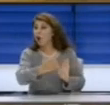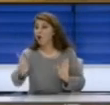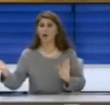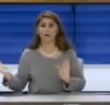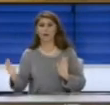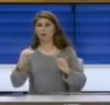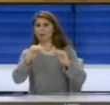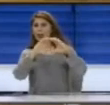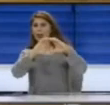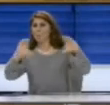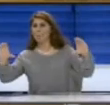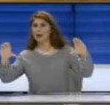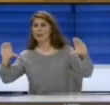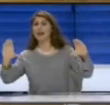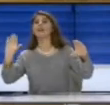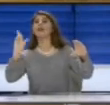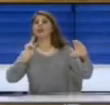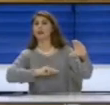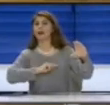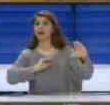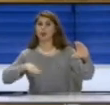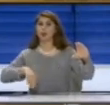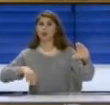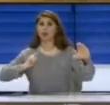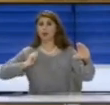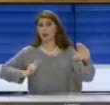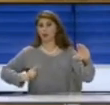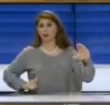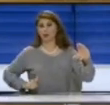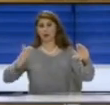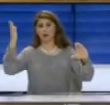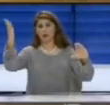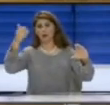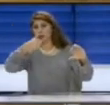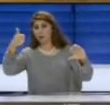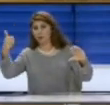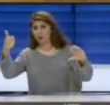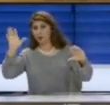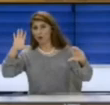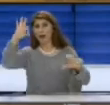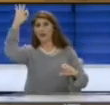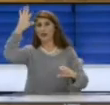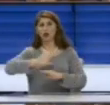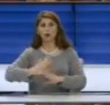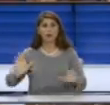η μεσαία τάξη δεν ωφελείται τελικά? Ή οι μεγάλοι, οι οποίοι είναι και οι μόνοι οι οποίοι εξαιρούνται?